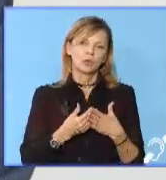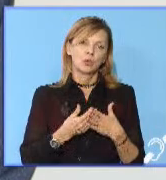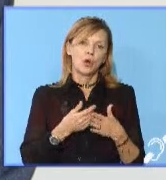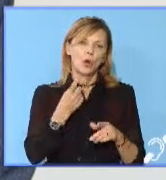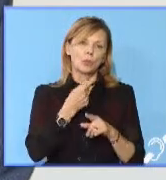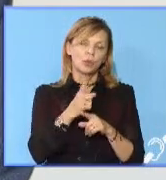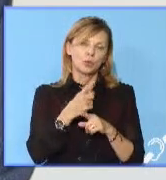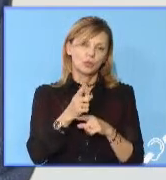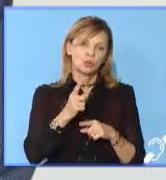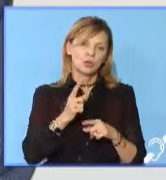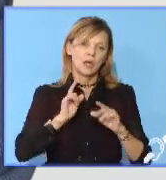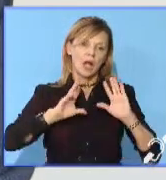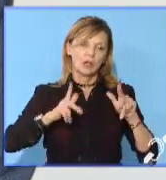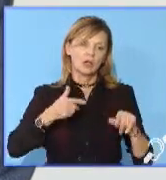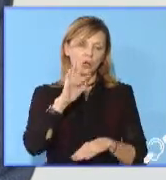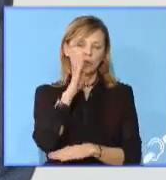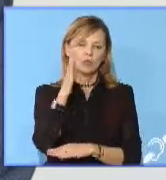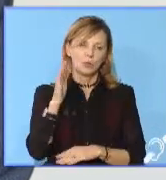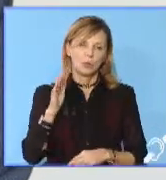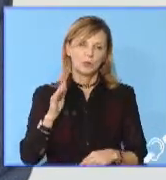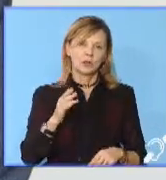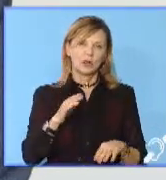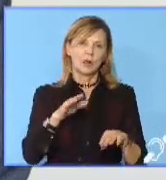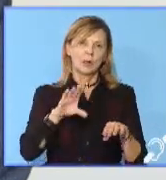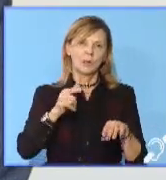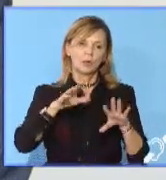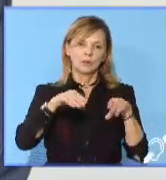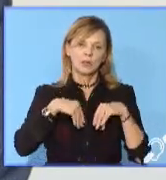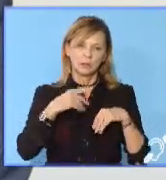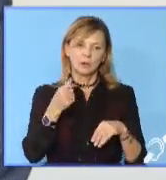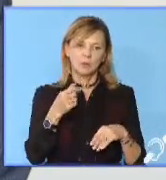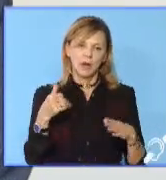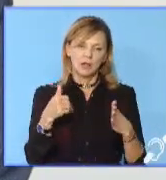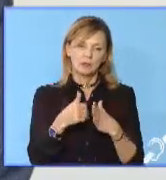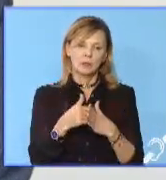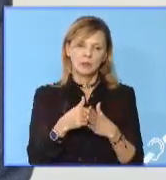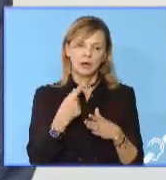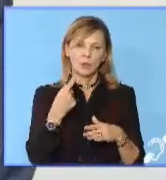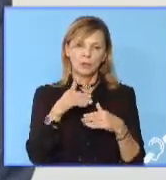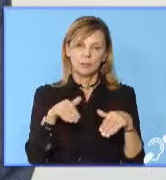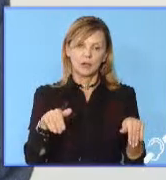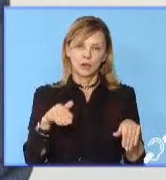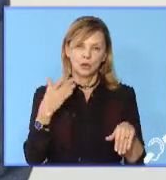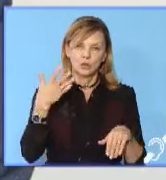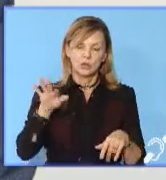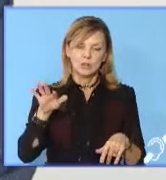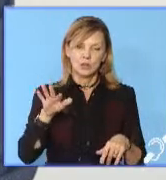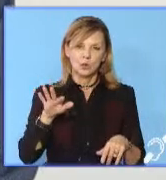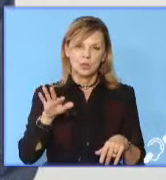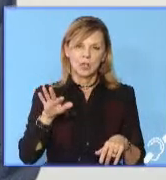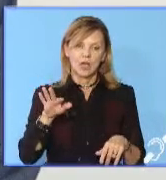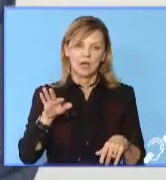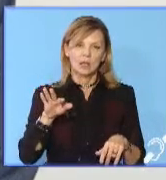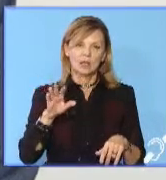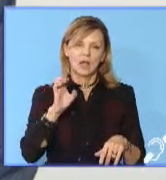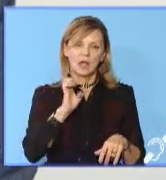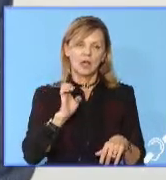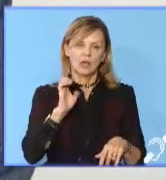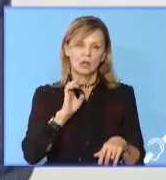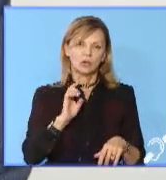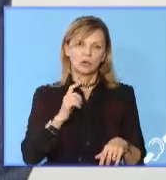și pomicole, sumele pot să ajungă până la 1.500.000 de euro